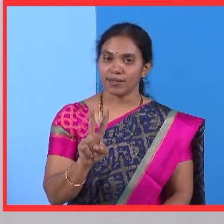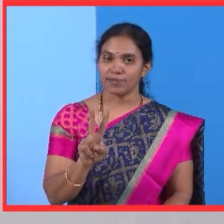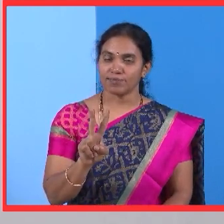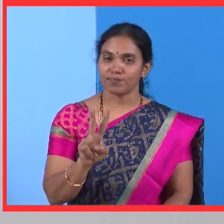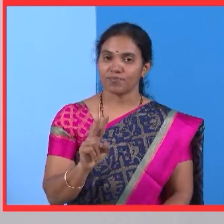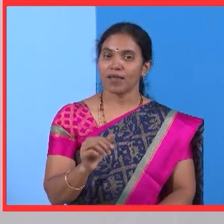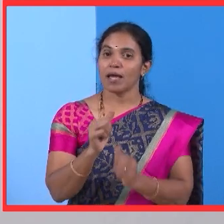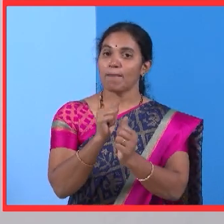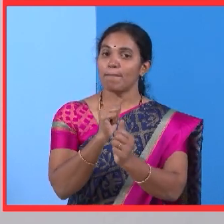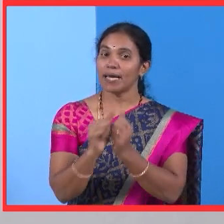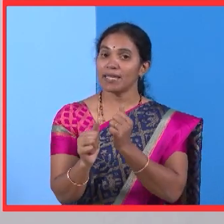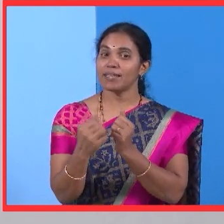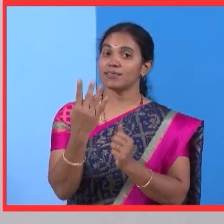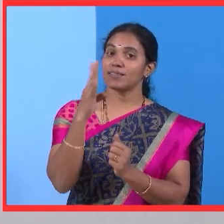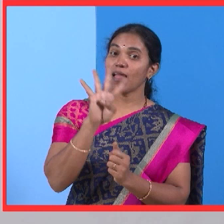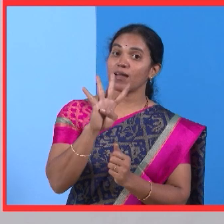மைனஸ் 4